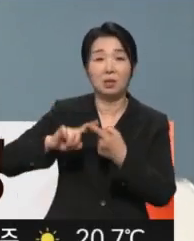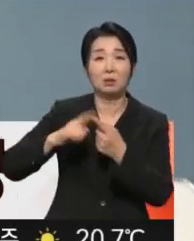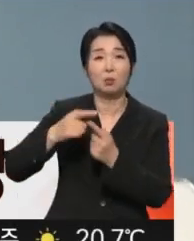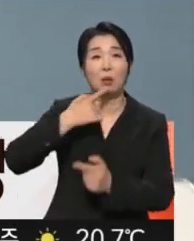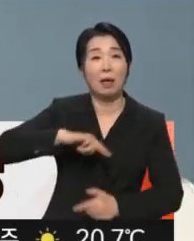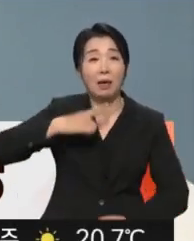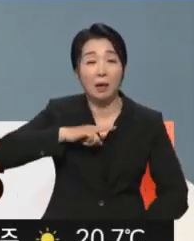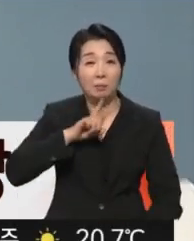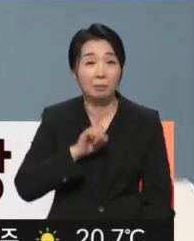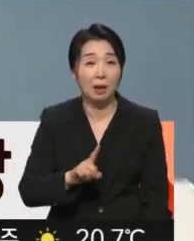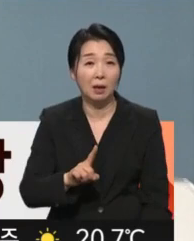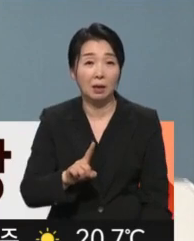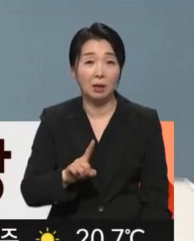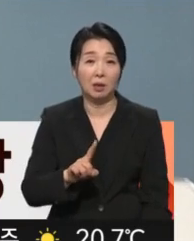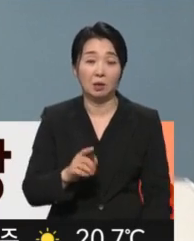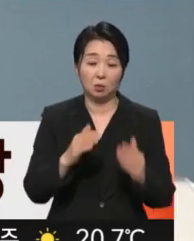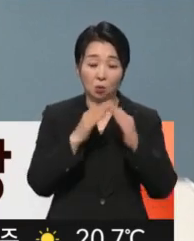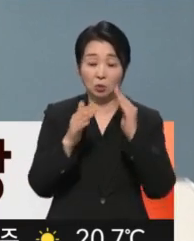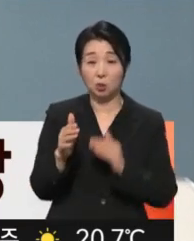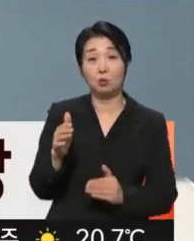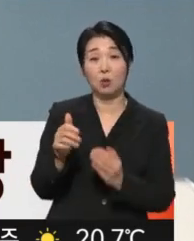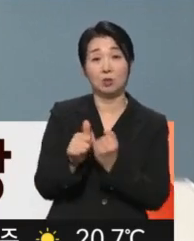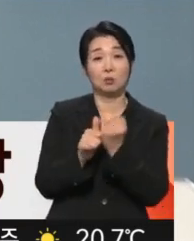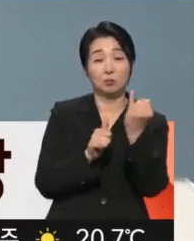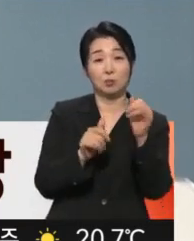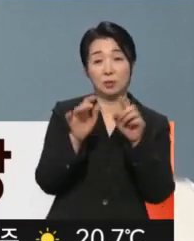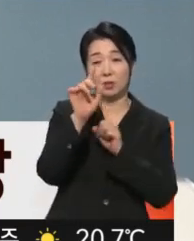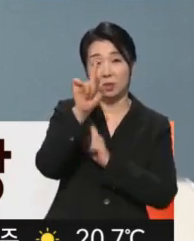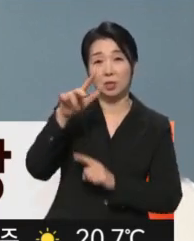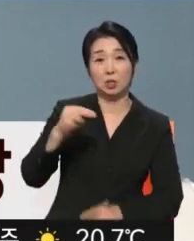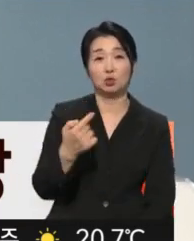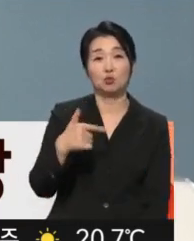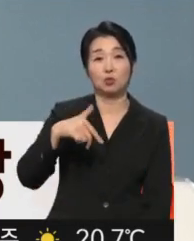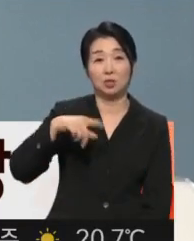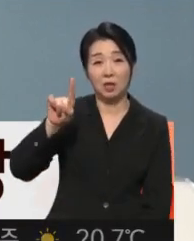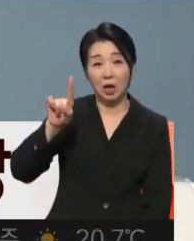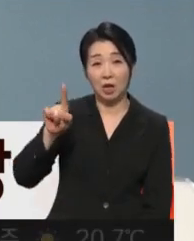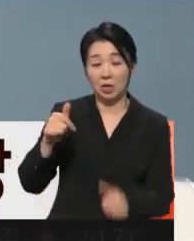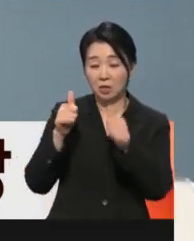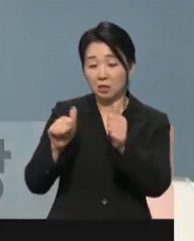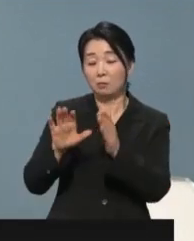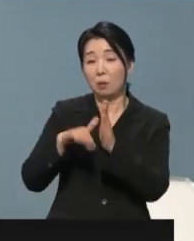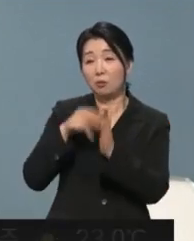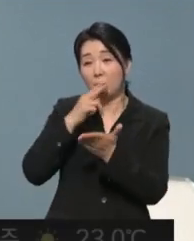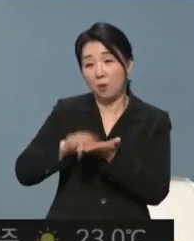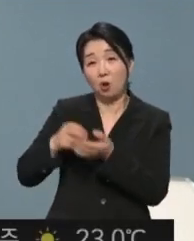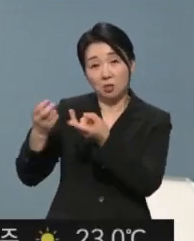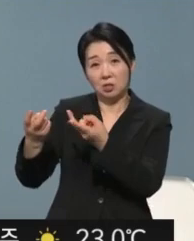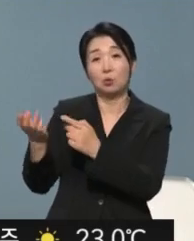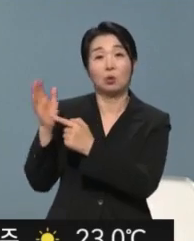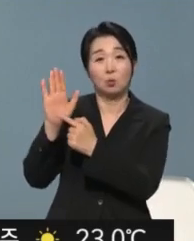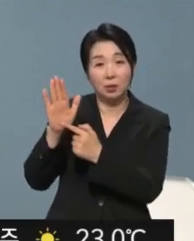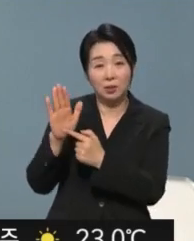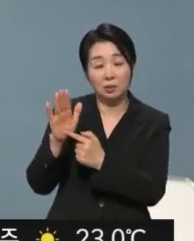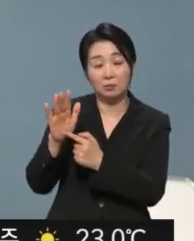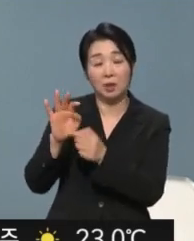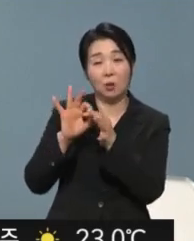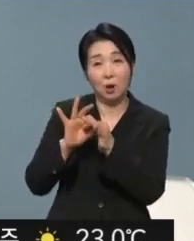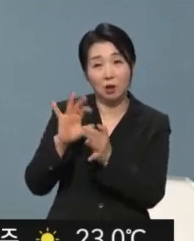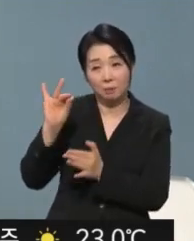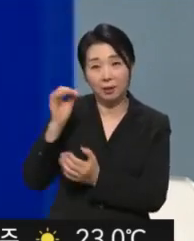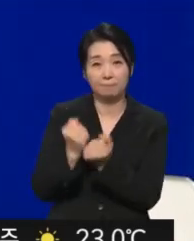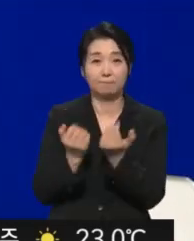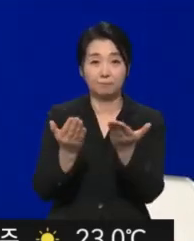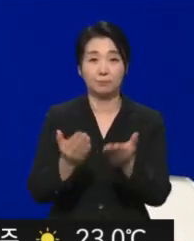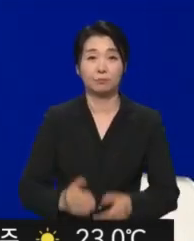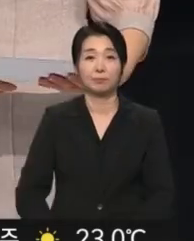반발했습니다. 또 고 전두환 씨의 부인 이순자 씨가 과거 재판부에 전달한 편지가 오늘 공개되기도 했는데 관련 소식을 백다혜 반장이